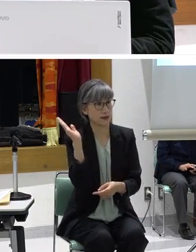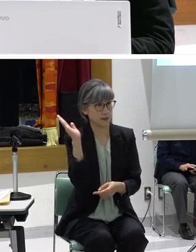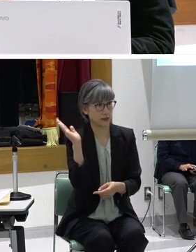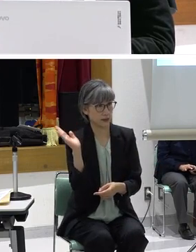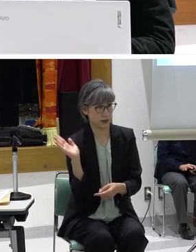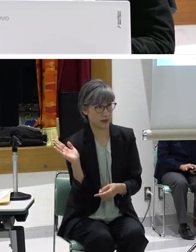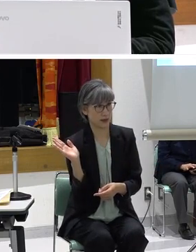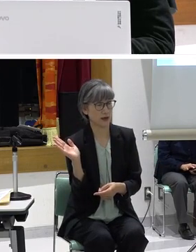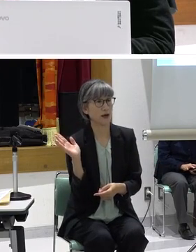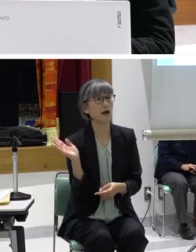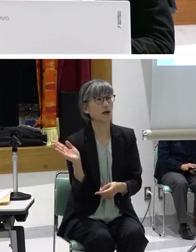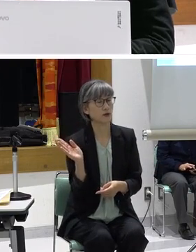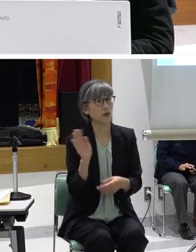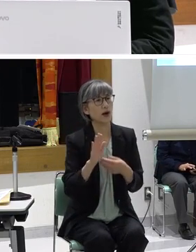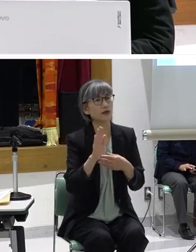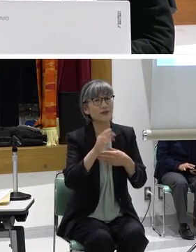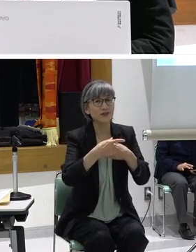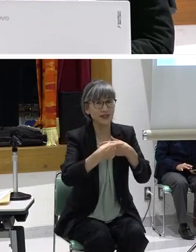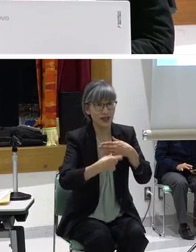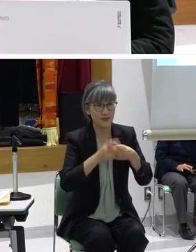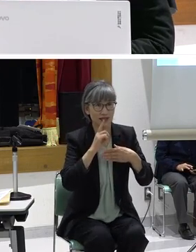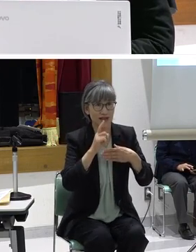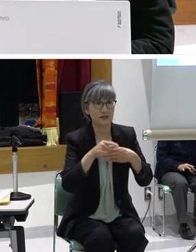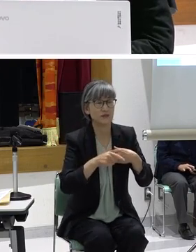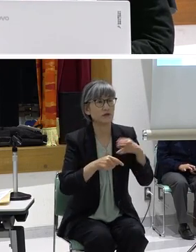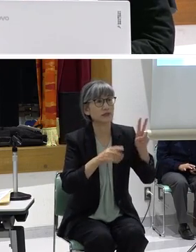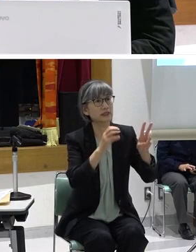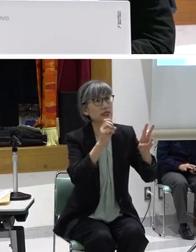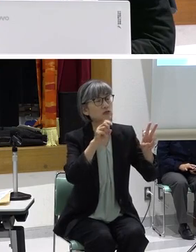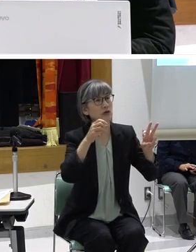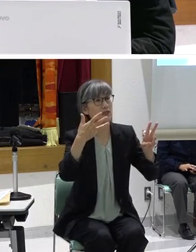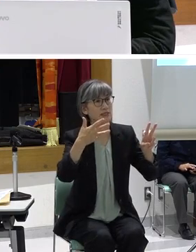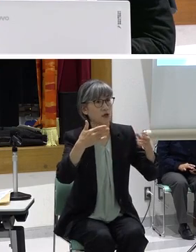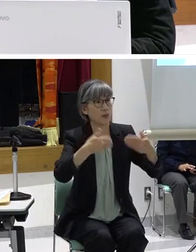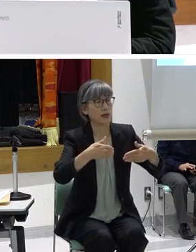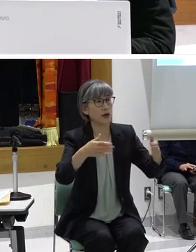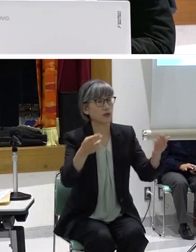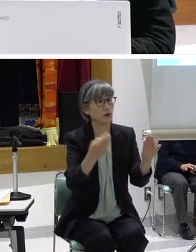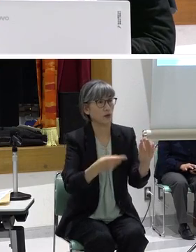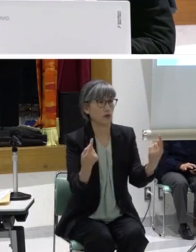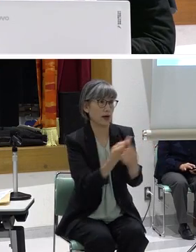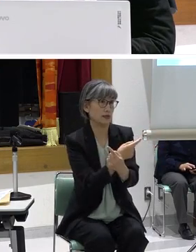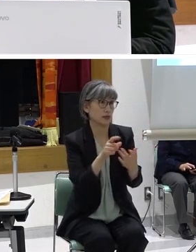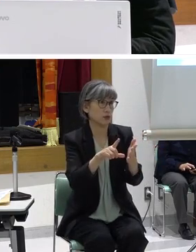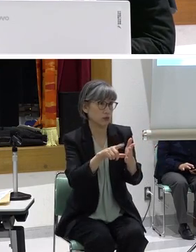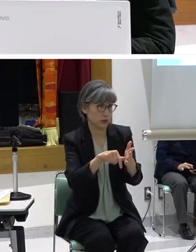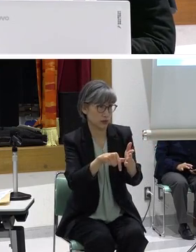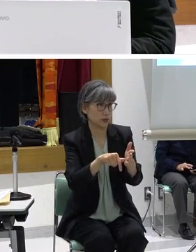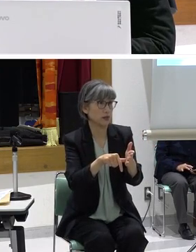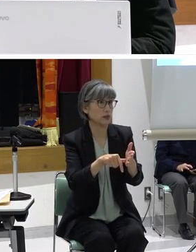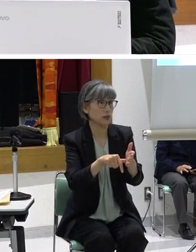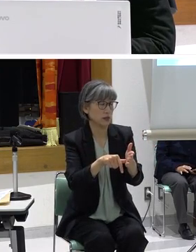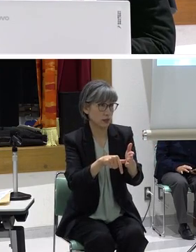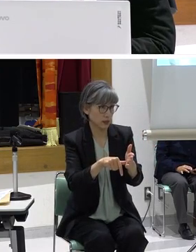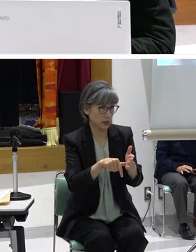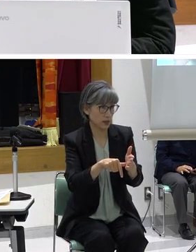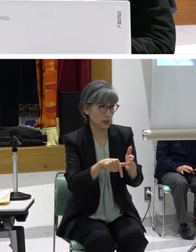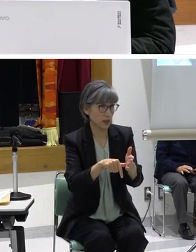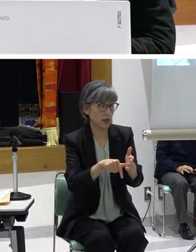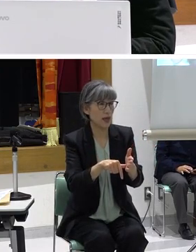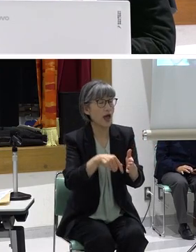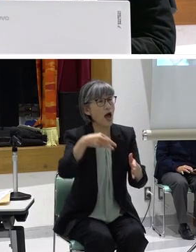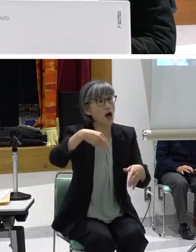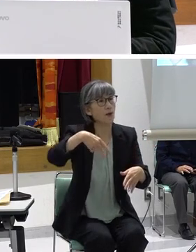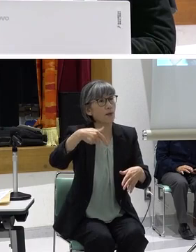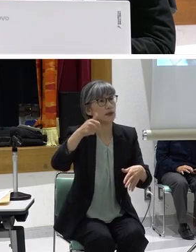今日のこの後のテーマで言いますと、2018年のバリアフリー法の改正がですね、マスタープラン